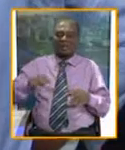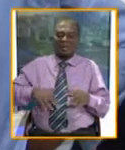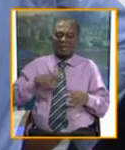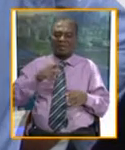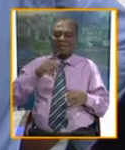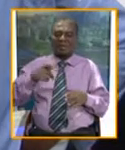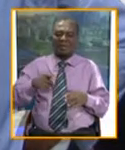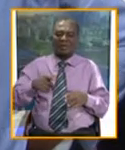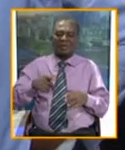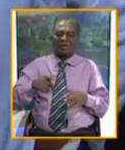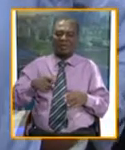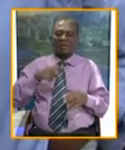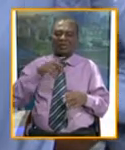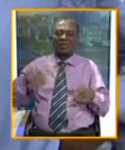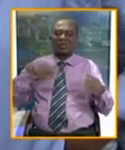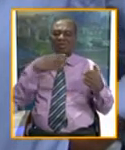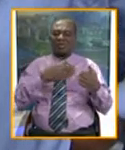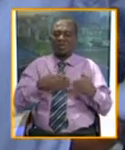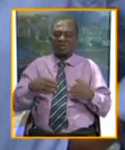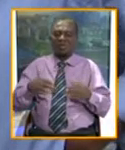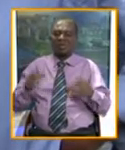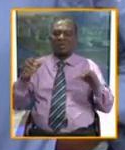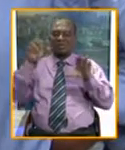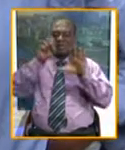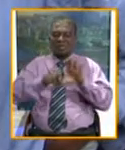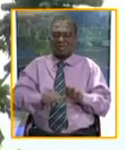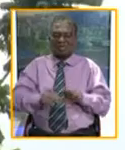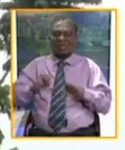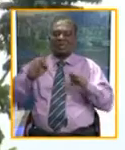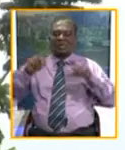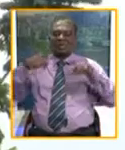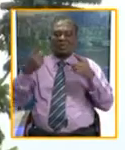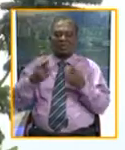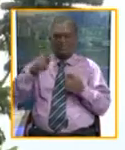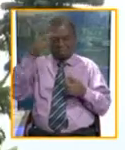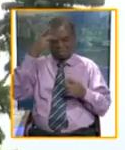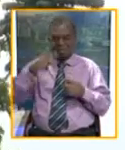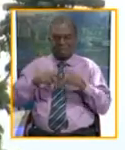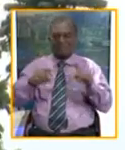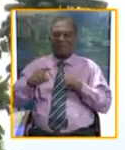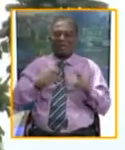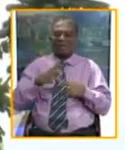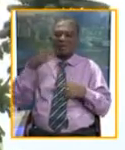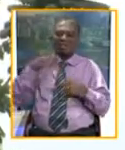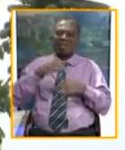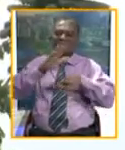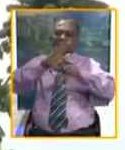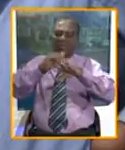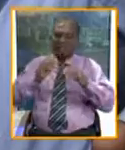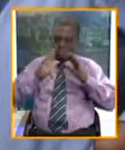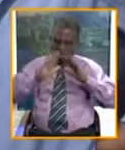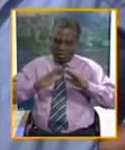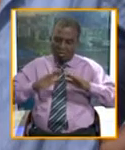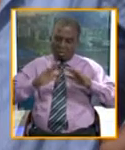UDH, Yuki, se sont retrouvés au siège du parti et ont produit une déclaration pour appeler au